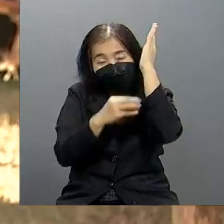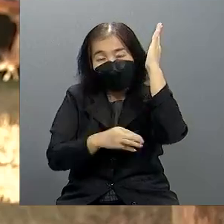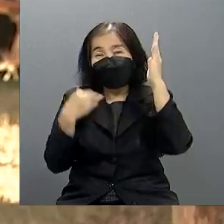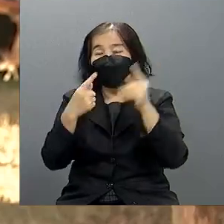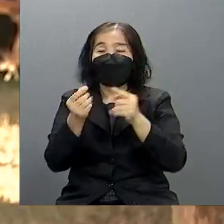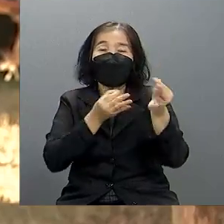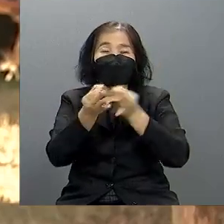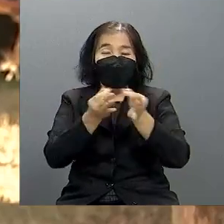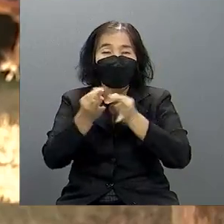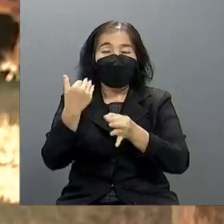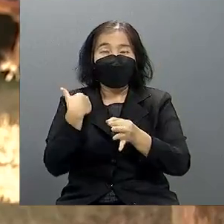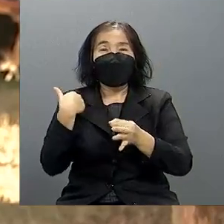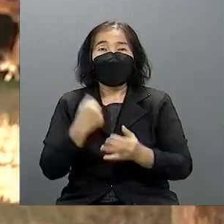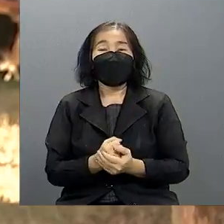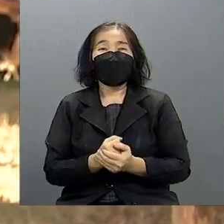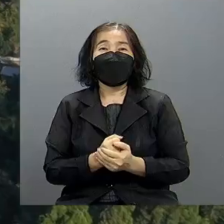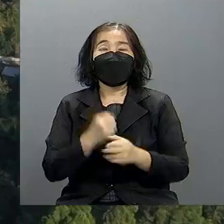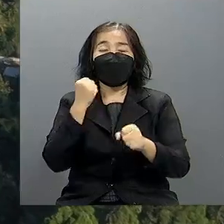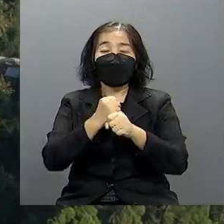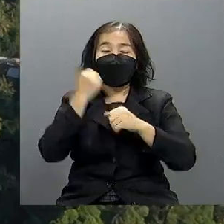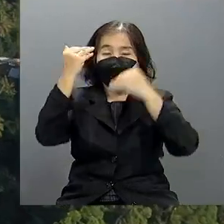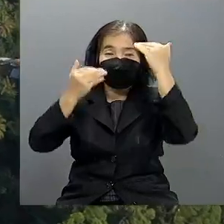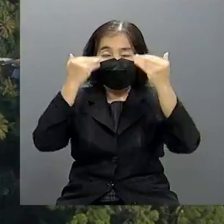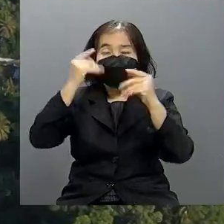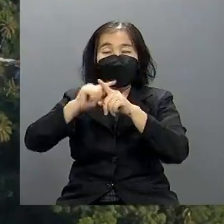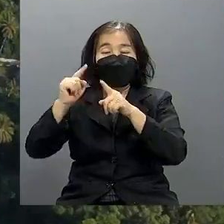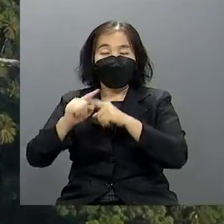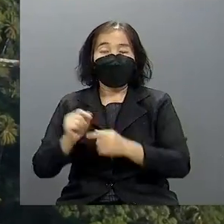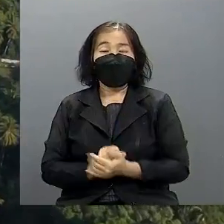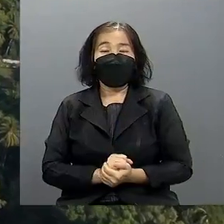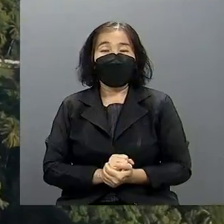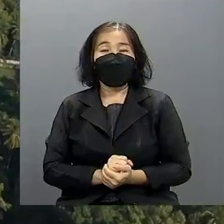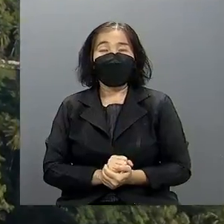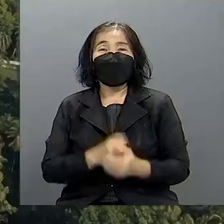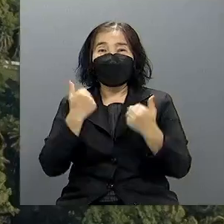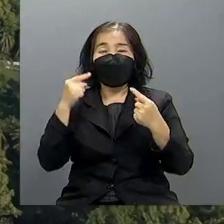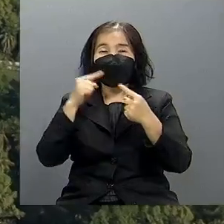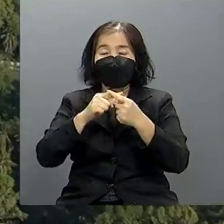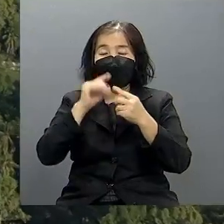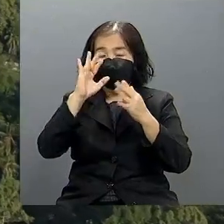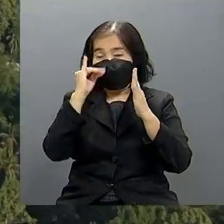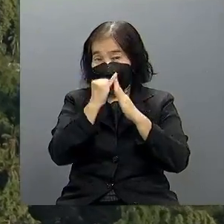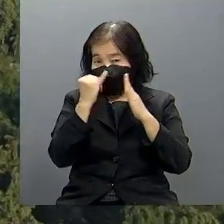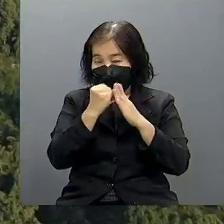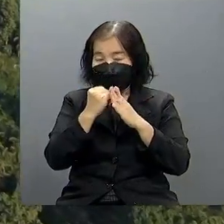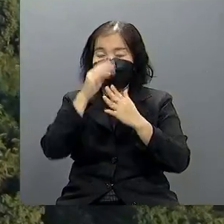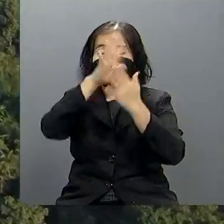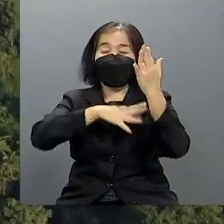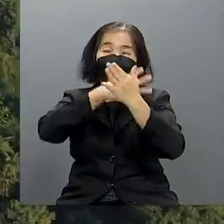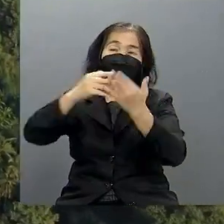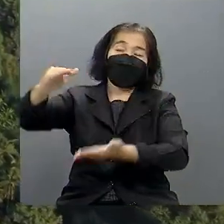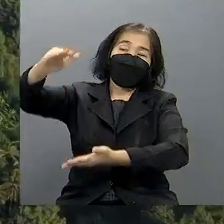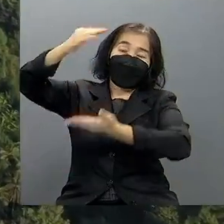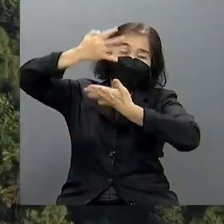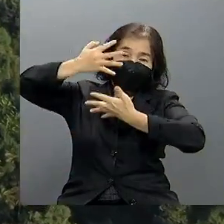หม่เนี่ยเพื่อมาทำกิจกรรมเรื่องการเกษตรคราวนี้ในส่วนของจังหวัดเนี่ยเมื่อได้รับนโยบายมาเนี่ยเราก็สำรวจใน